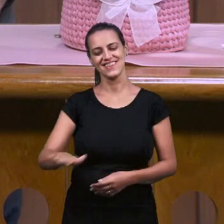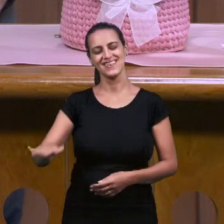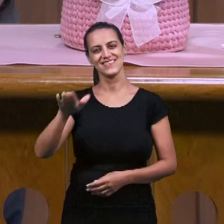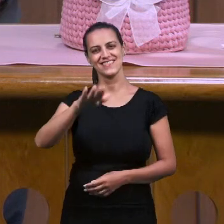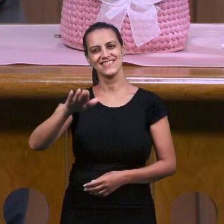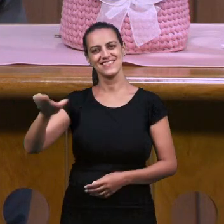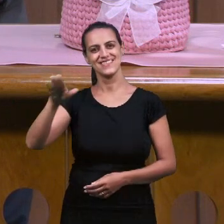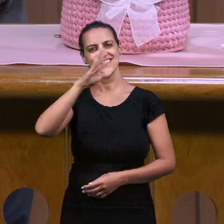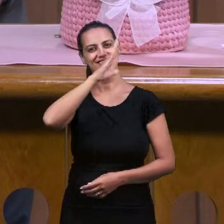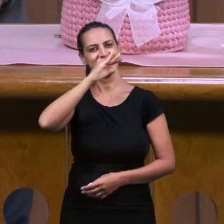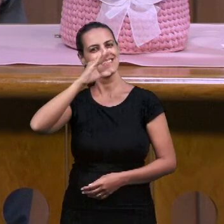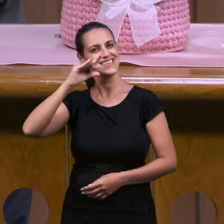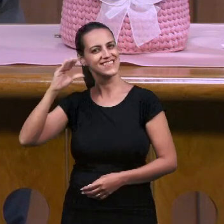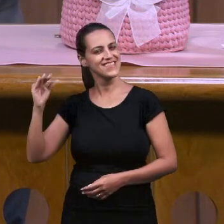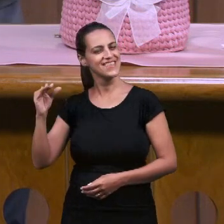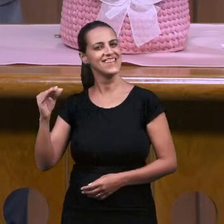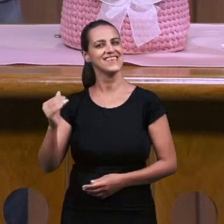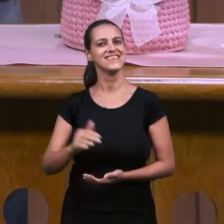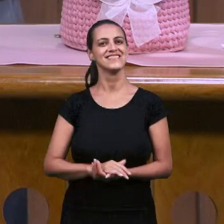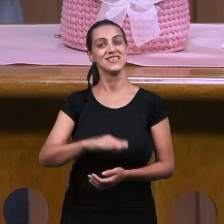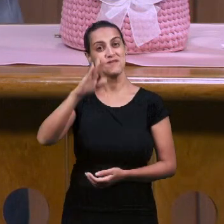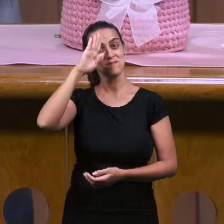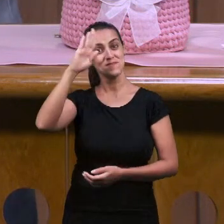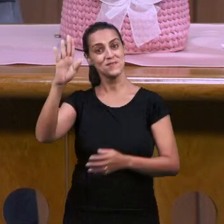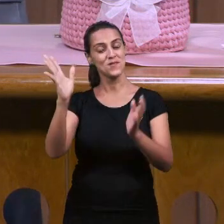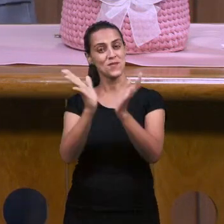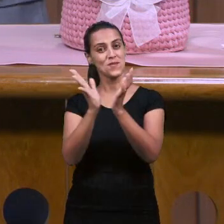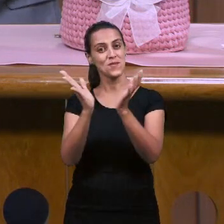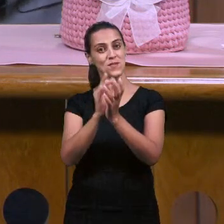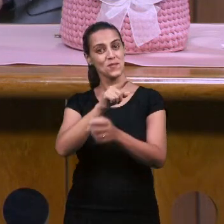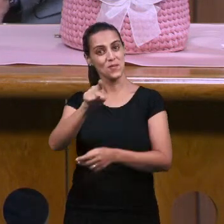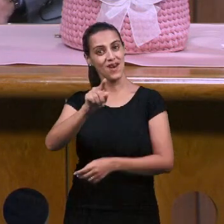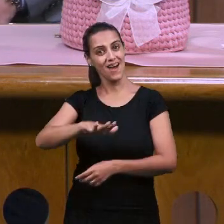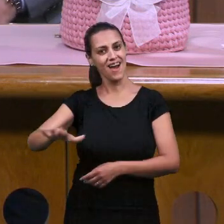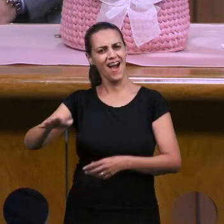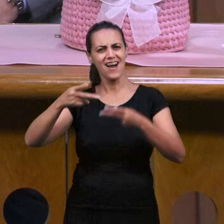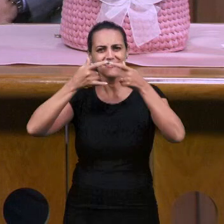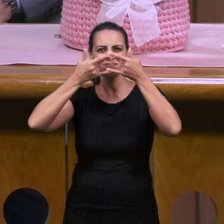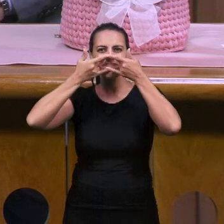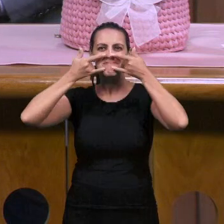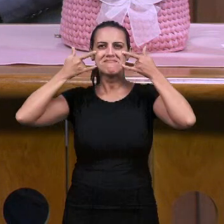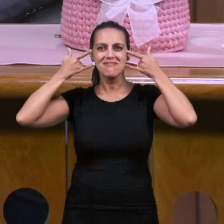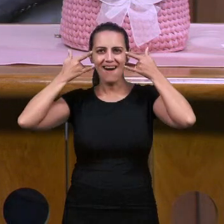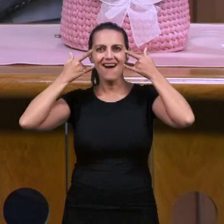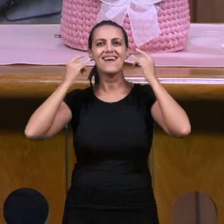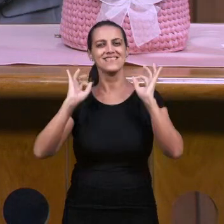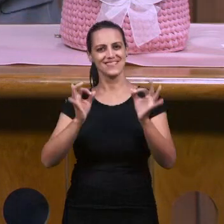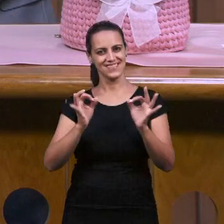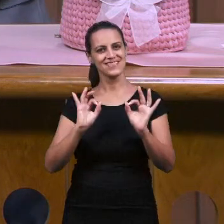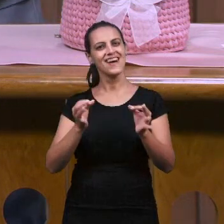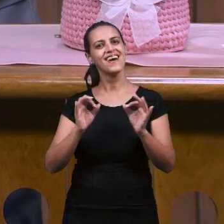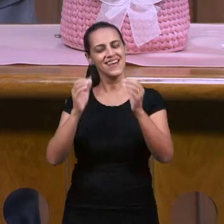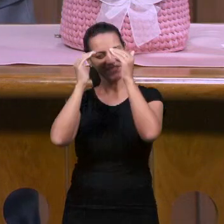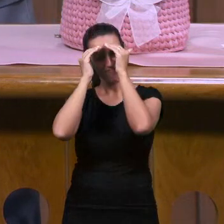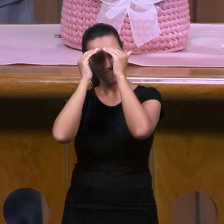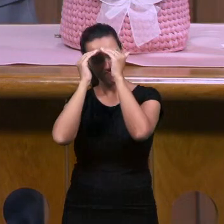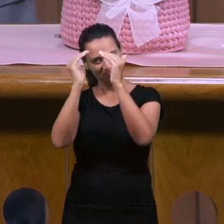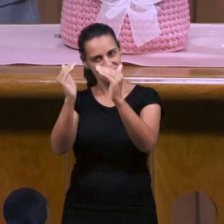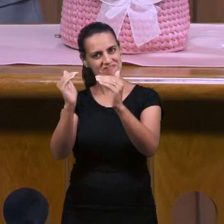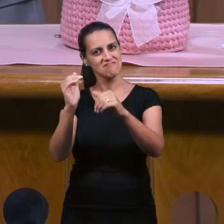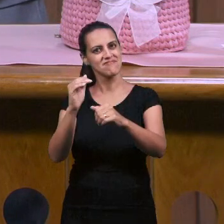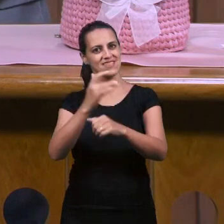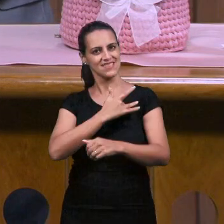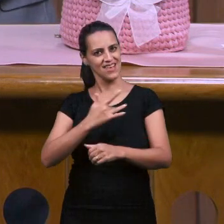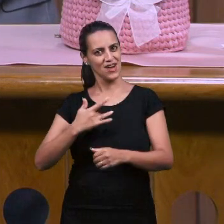et adolescents, principalement le groupe à l'église, tous qui portaient le masque en gardant le protocole